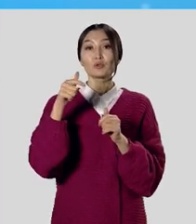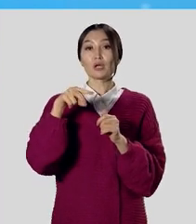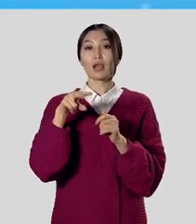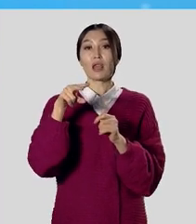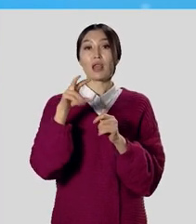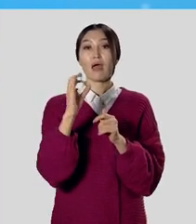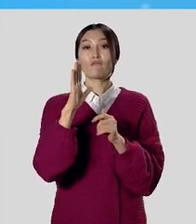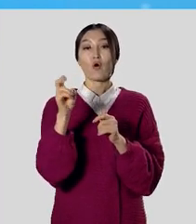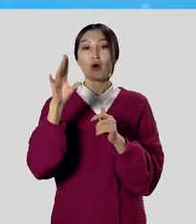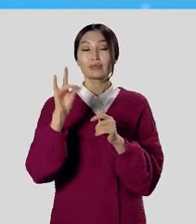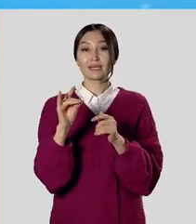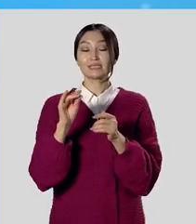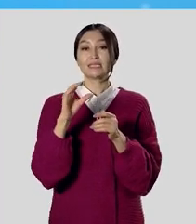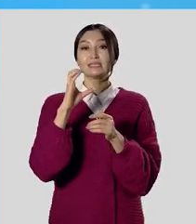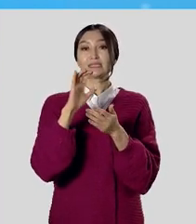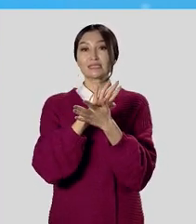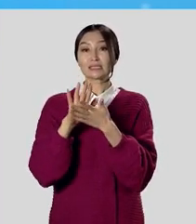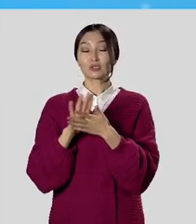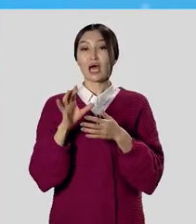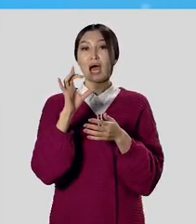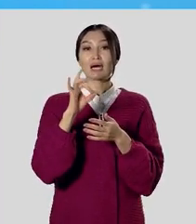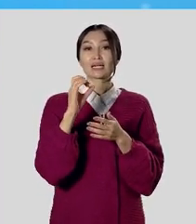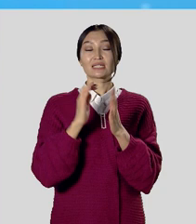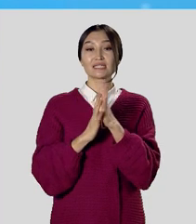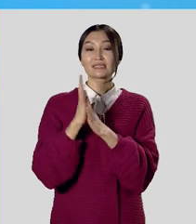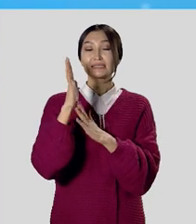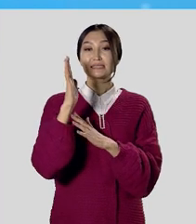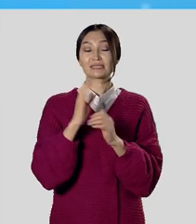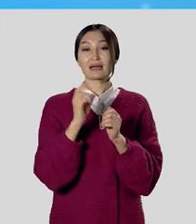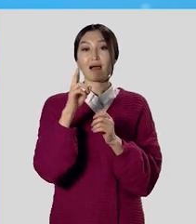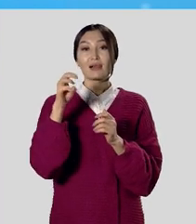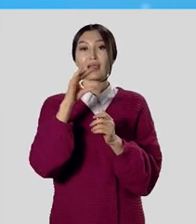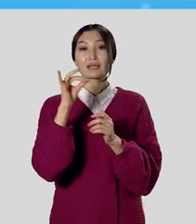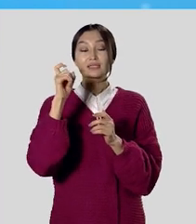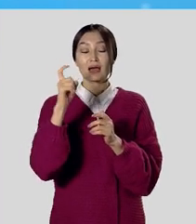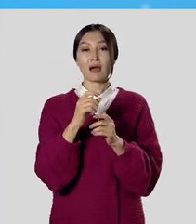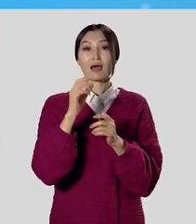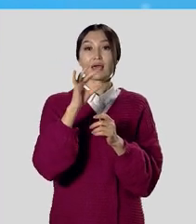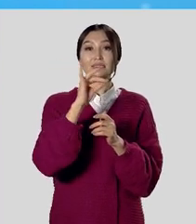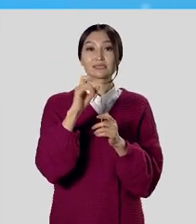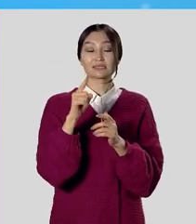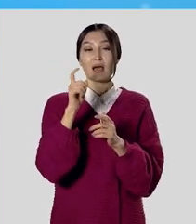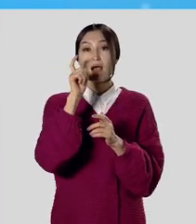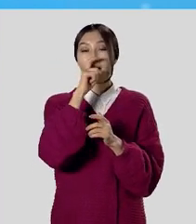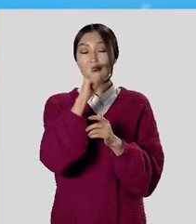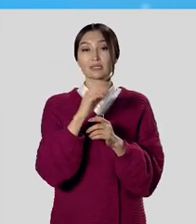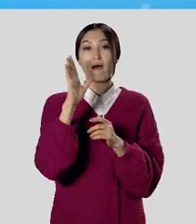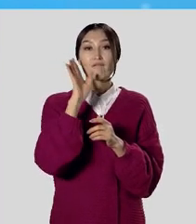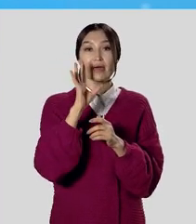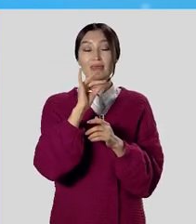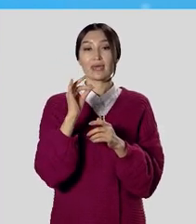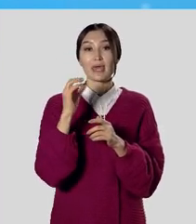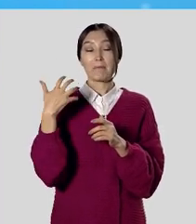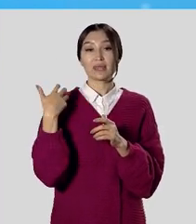углеводы, синтезируются в растительных клетках из углекислого газа, воды и минеральных